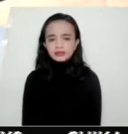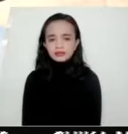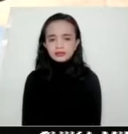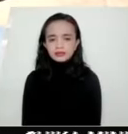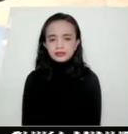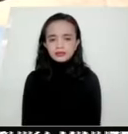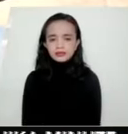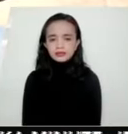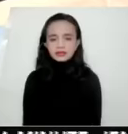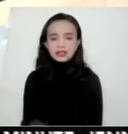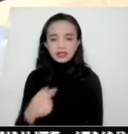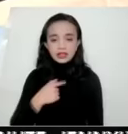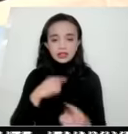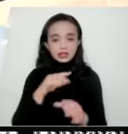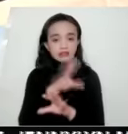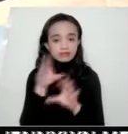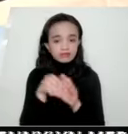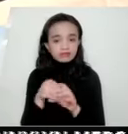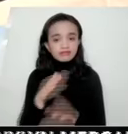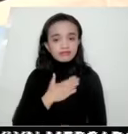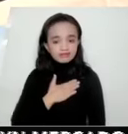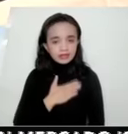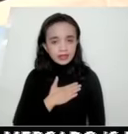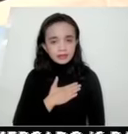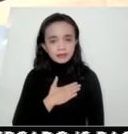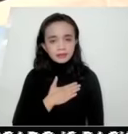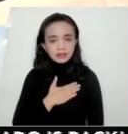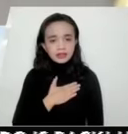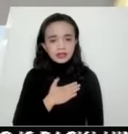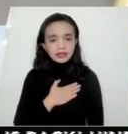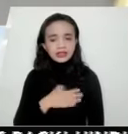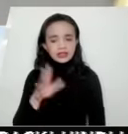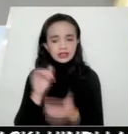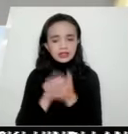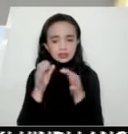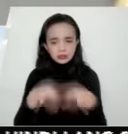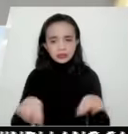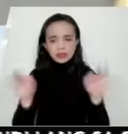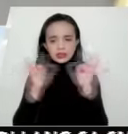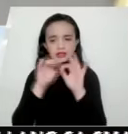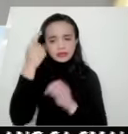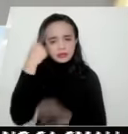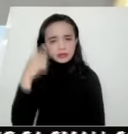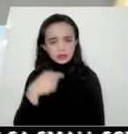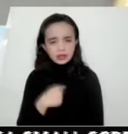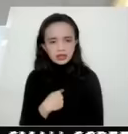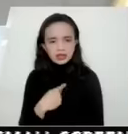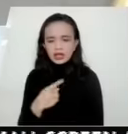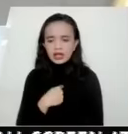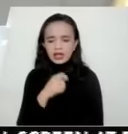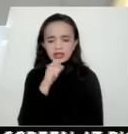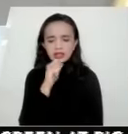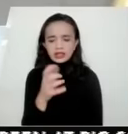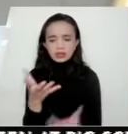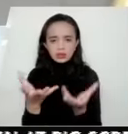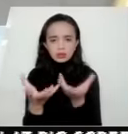Isali ko na lang yung akin because yun ang importante sa akin. I do not want to confront the